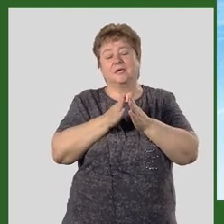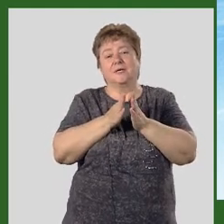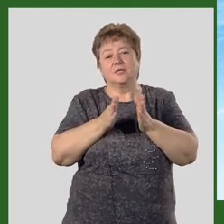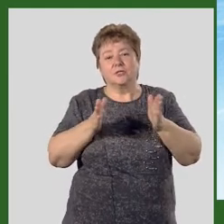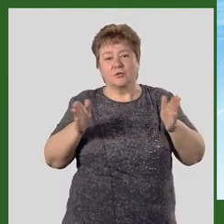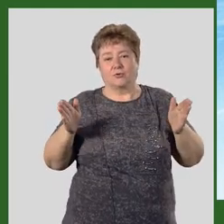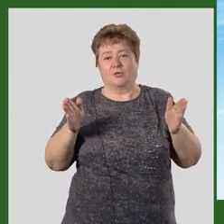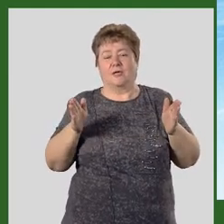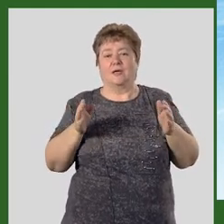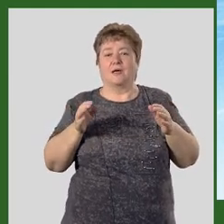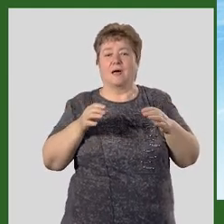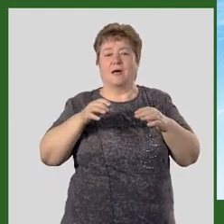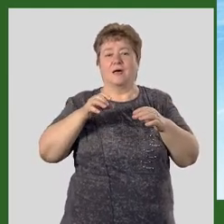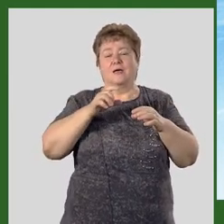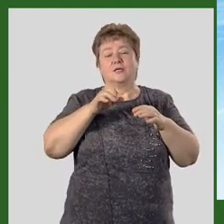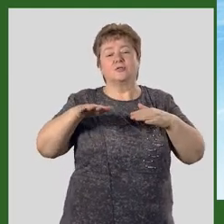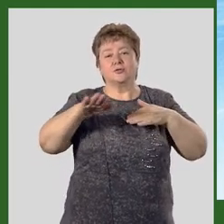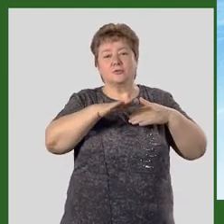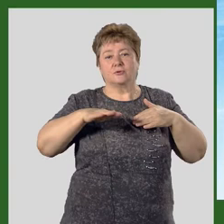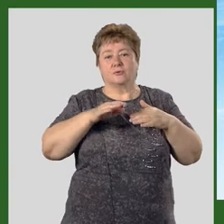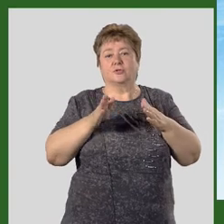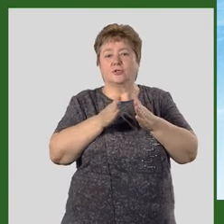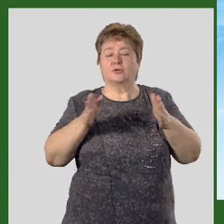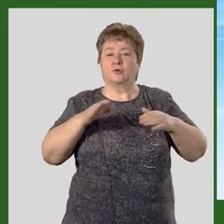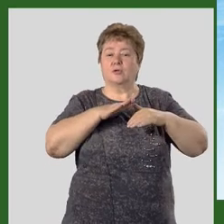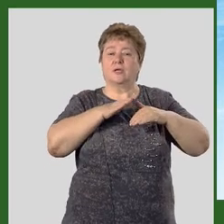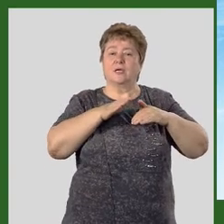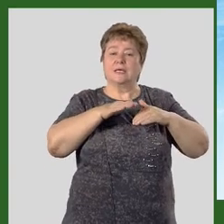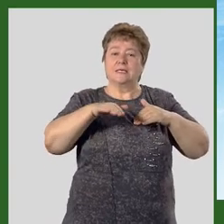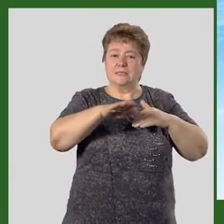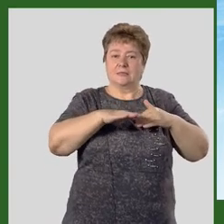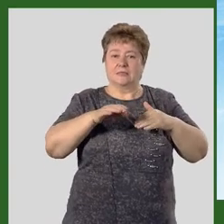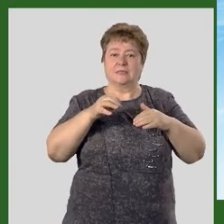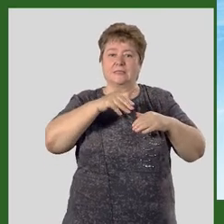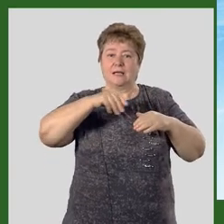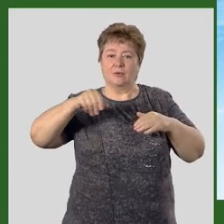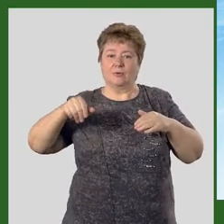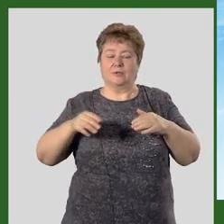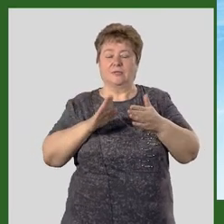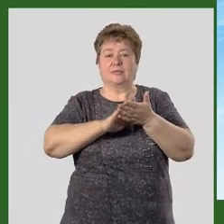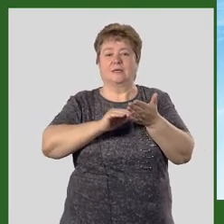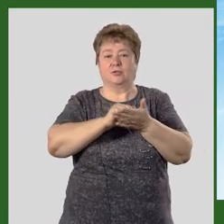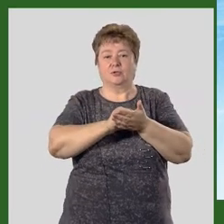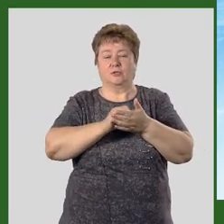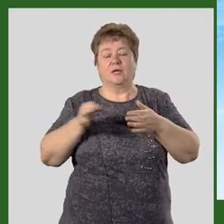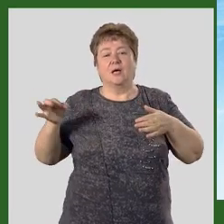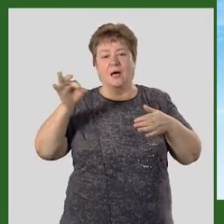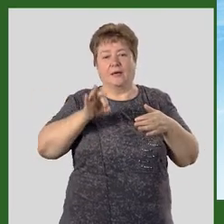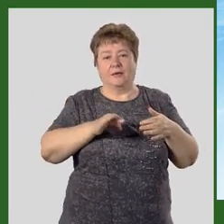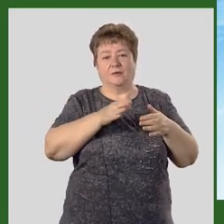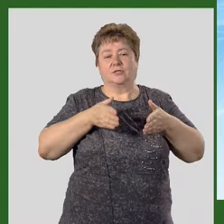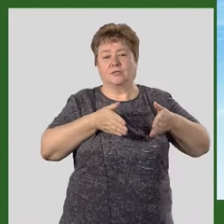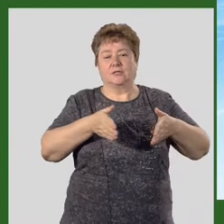широтная зональность. Широтную зональность в распределении солености нарушают